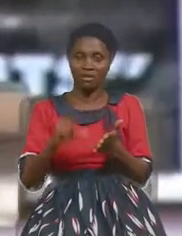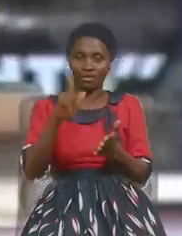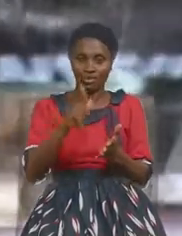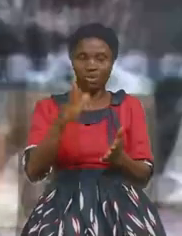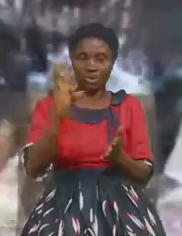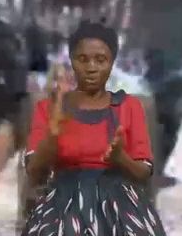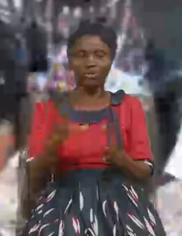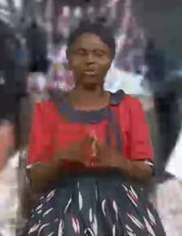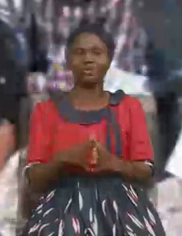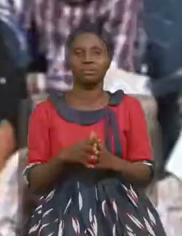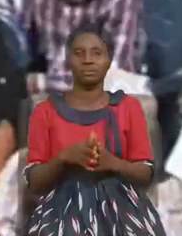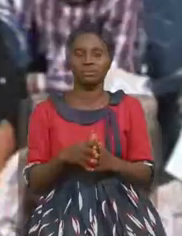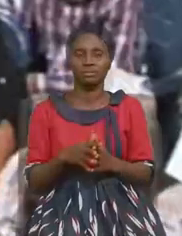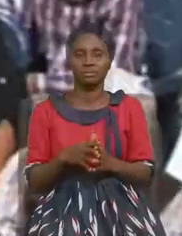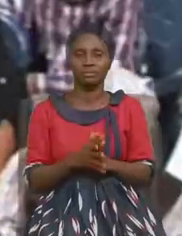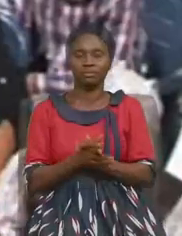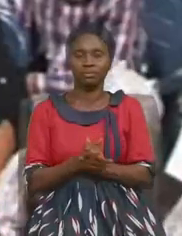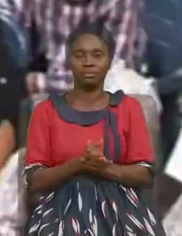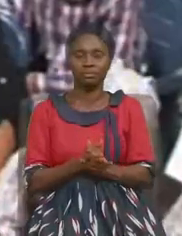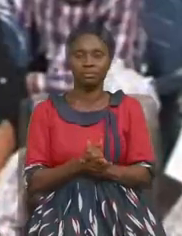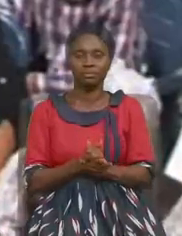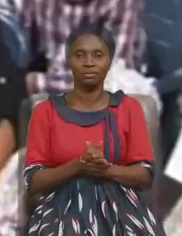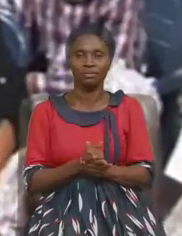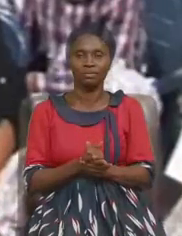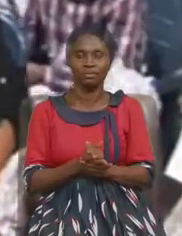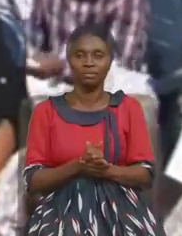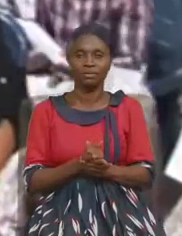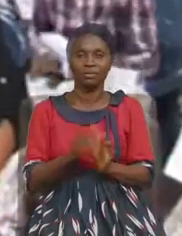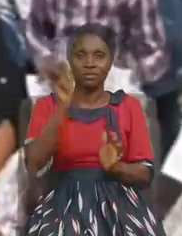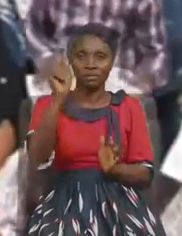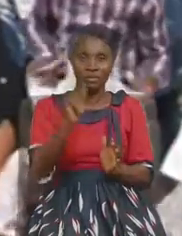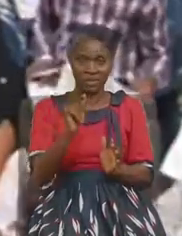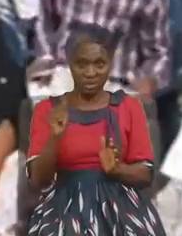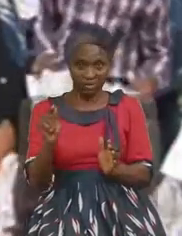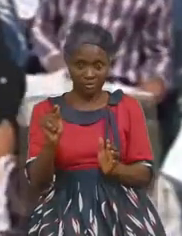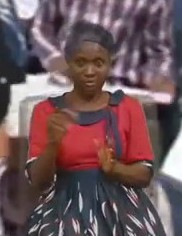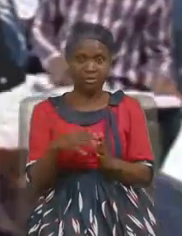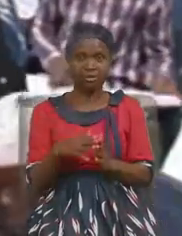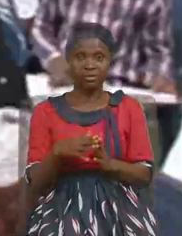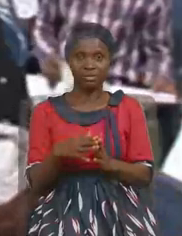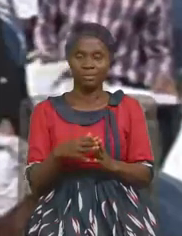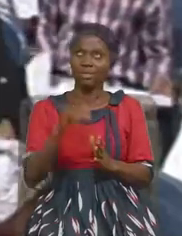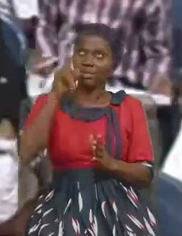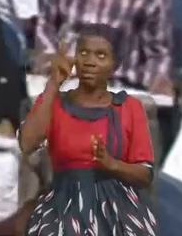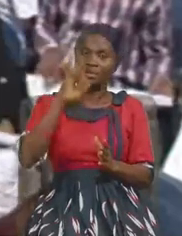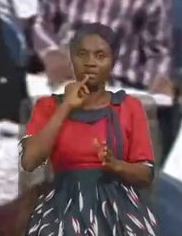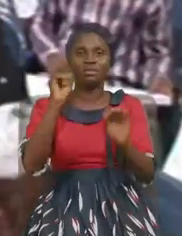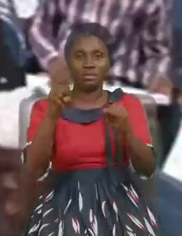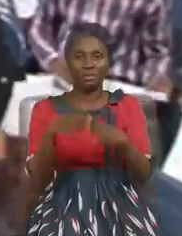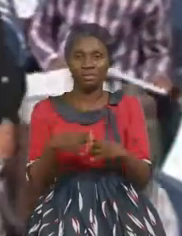7, lisons le verset 25. C'est aussi pour cela que notre Dieu est